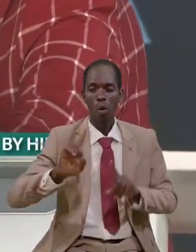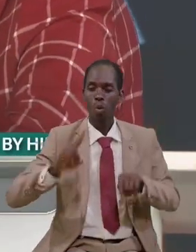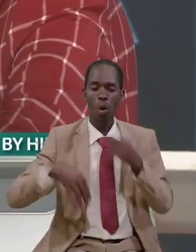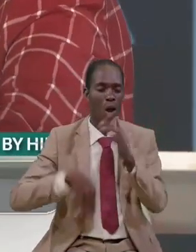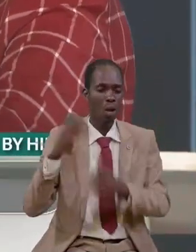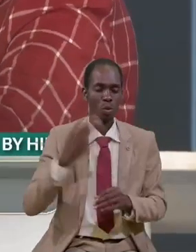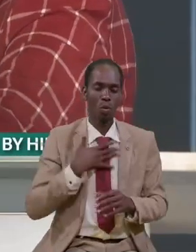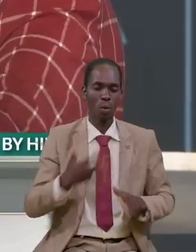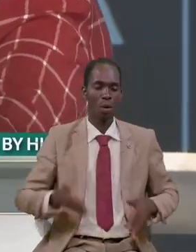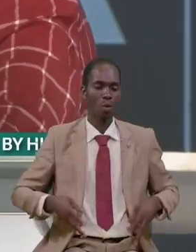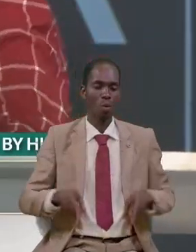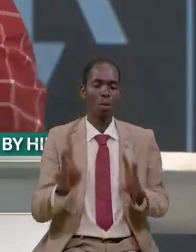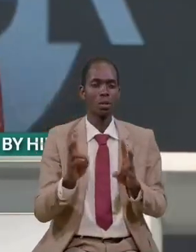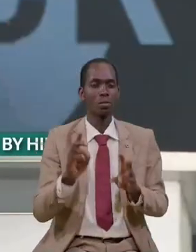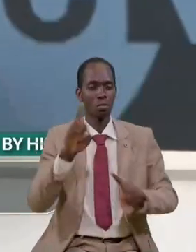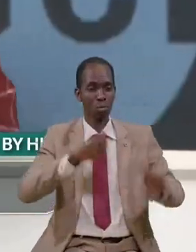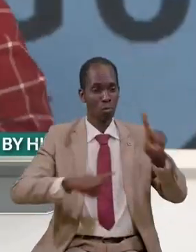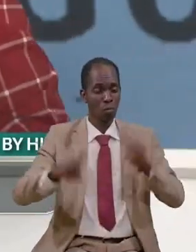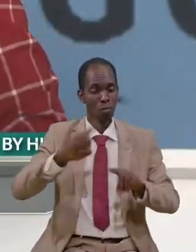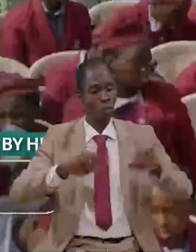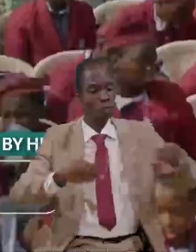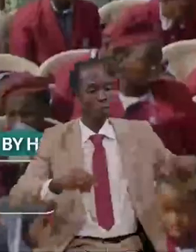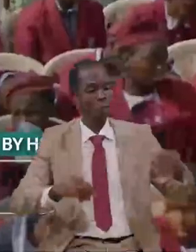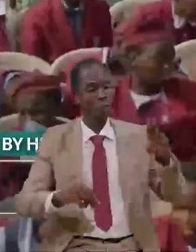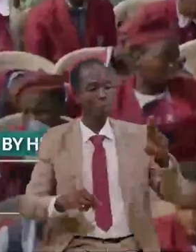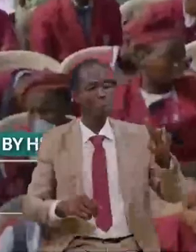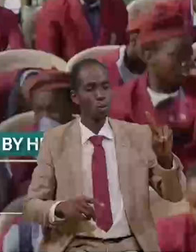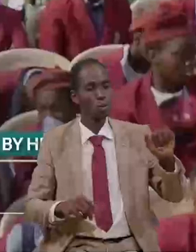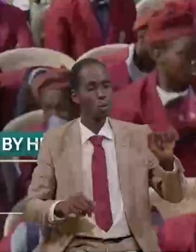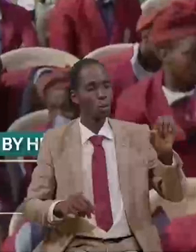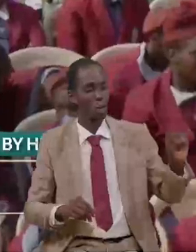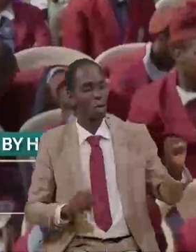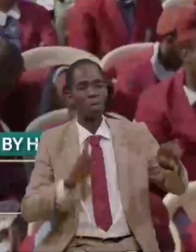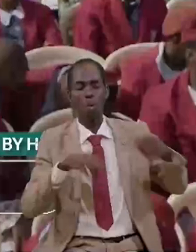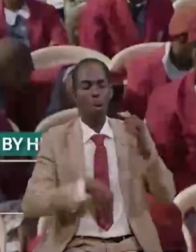Judas, quitte mon chemin.